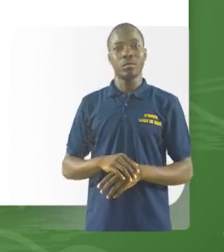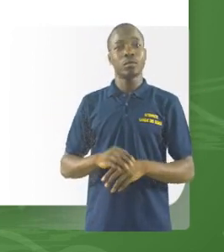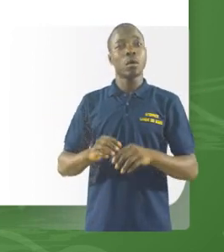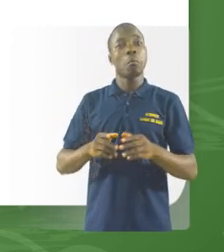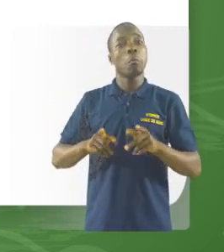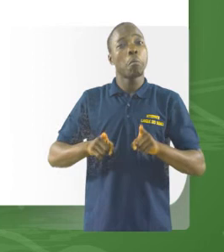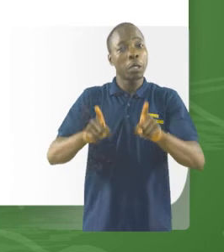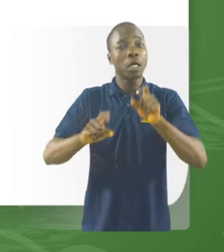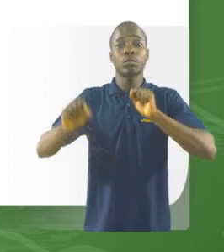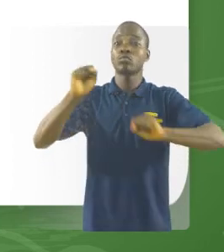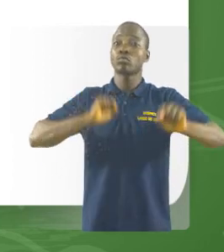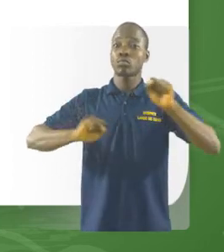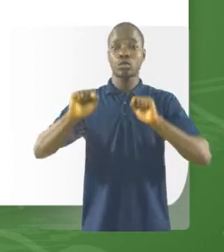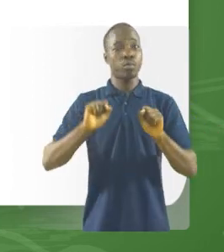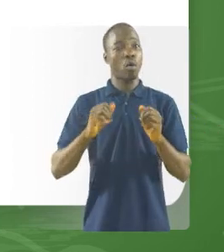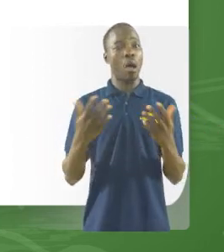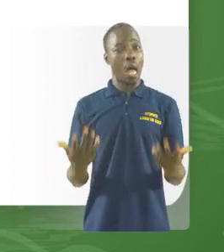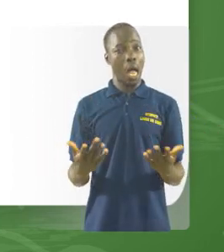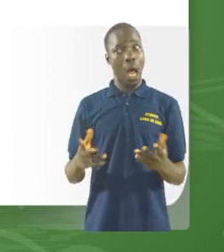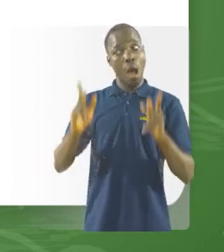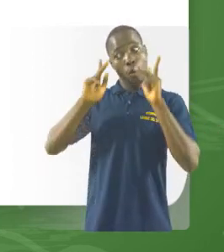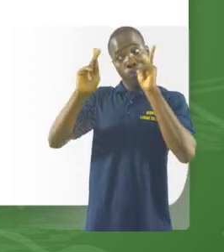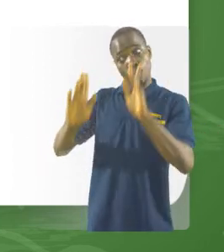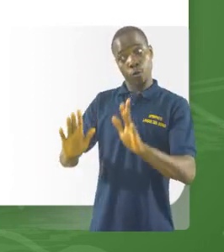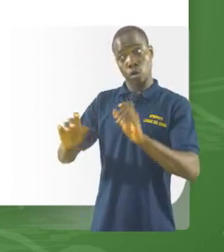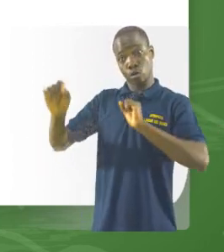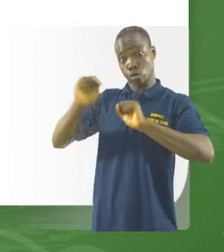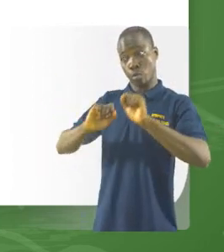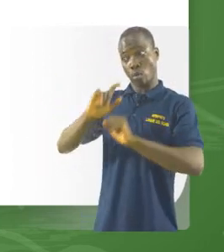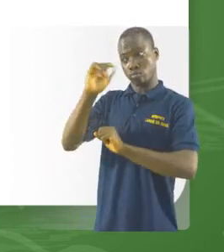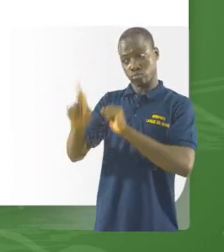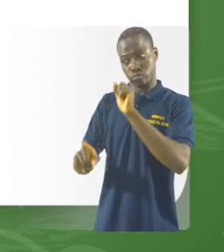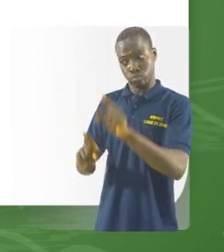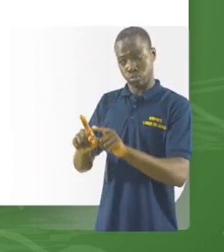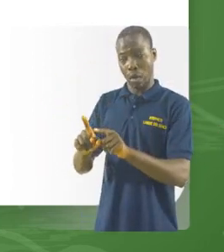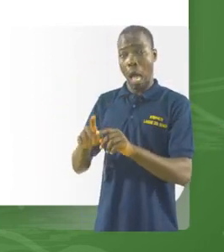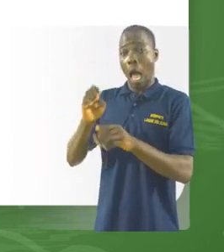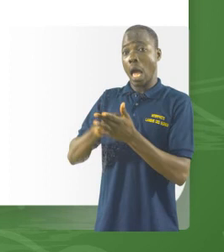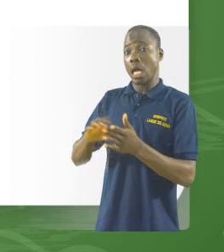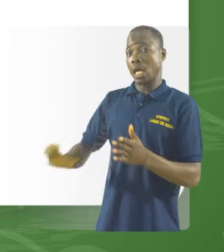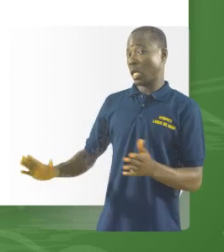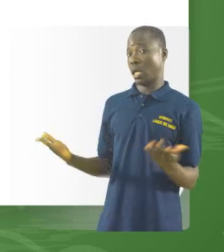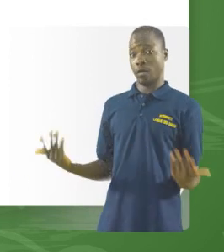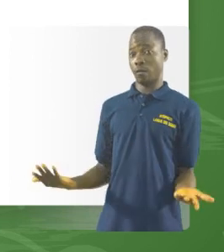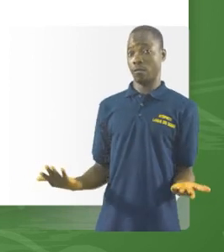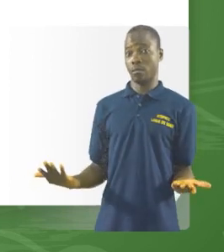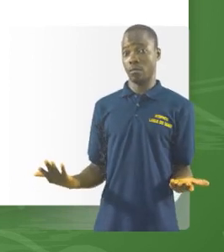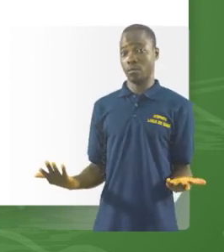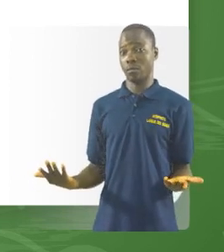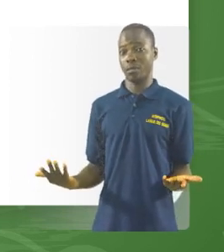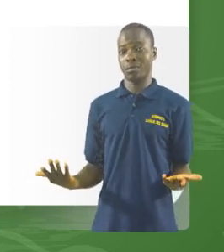sportives? C'est la question qu'a posé un professeur d'EPS à ses élèves